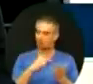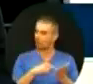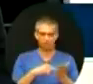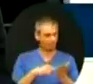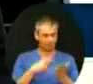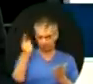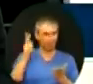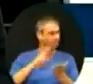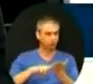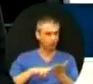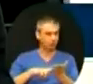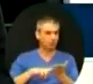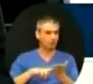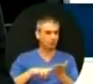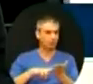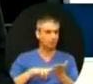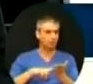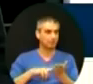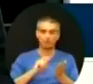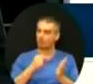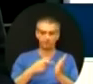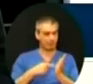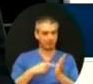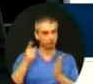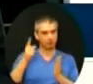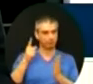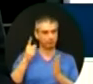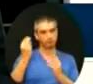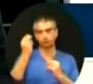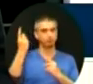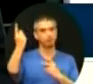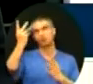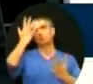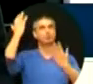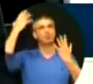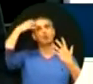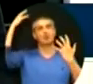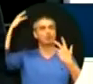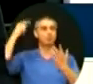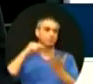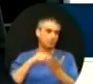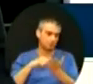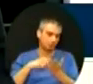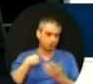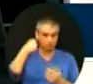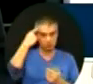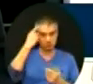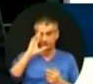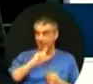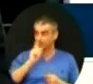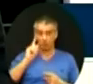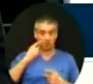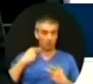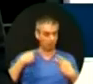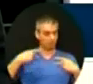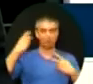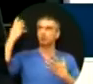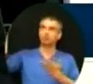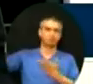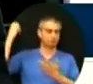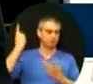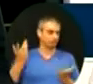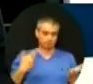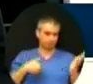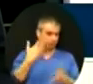שאני חושב שהן צודקות, ולא בגלל שאני חושב שיושבים שם רק גאוני הדור, אלא בגלל שאני חושב שאילולא מוראה של מלכות יש את רעהו